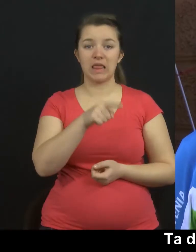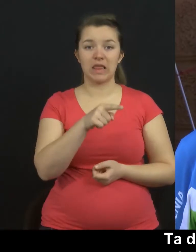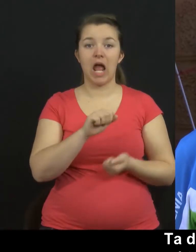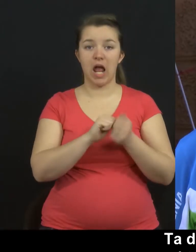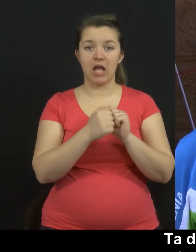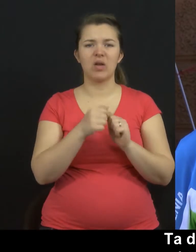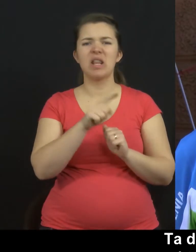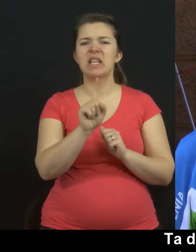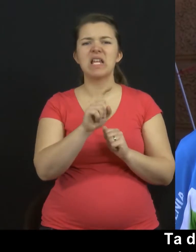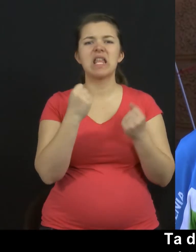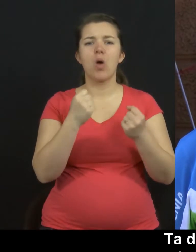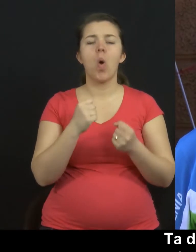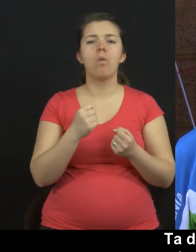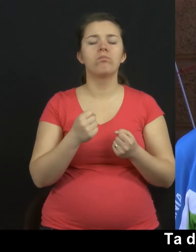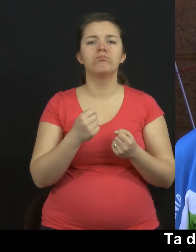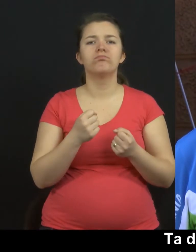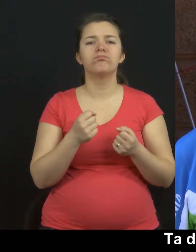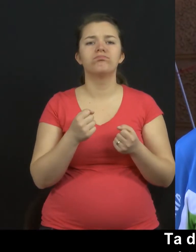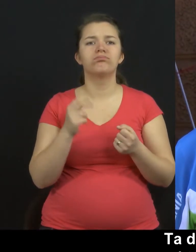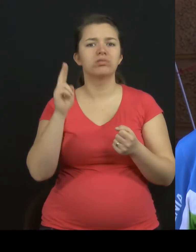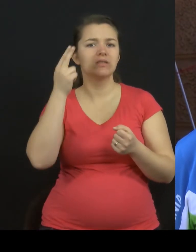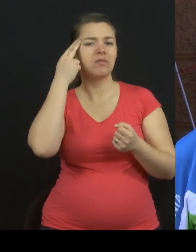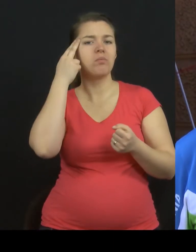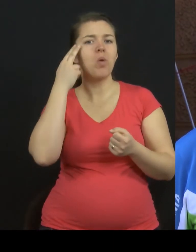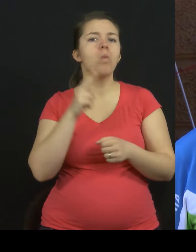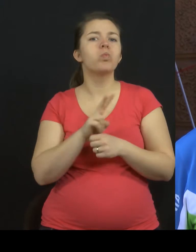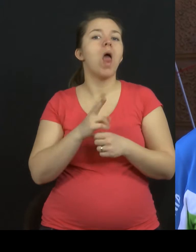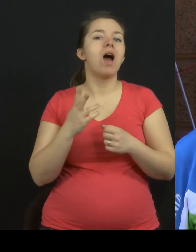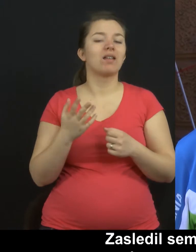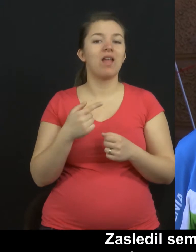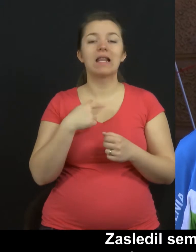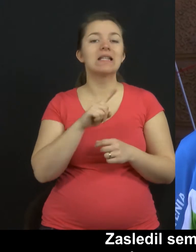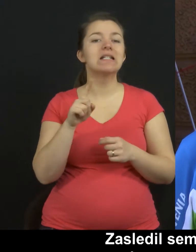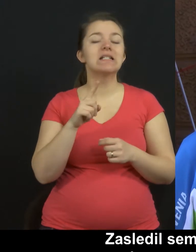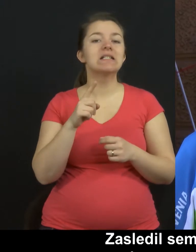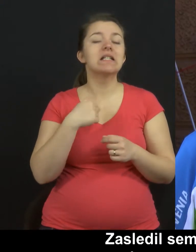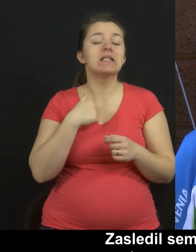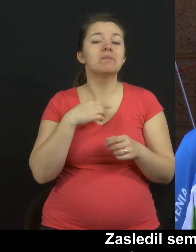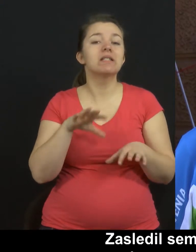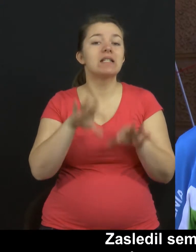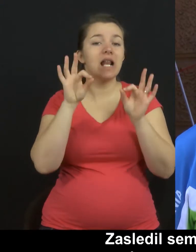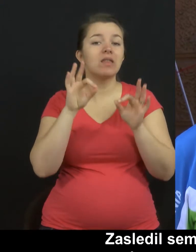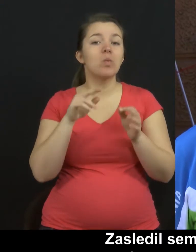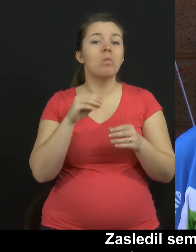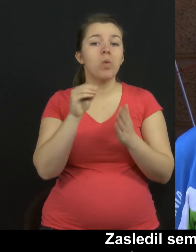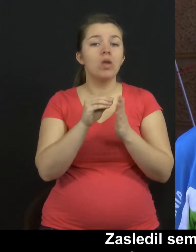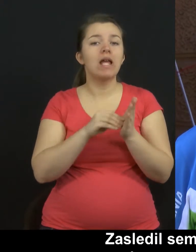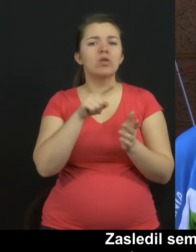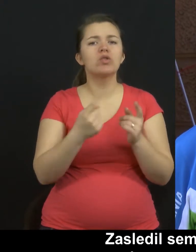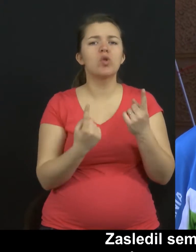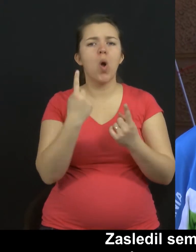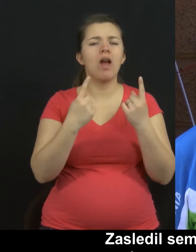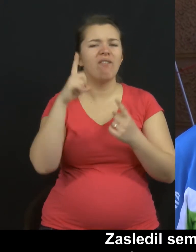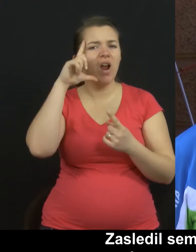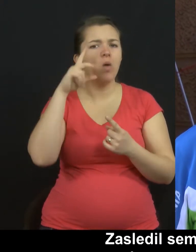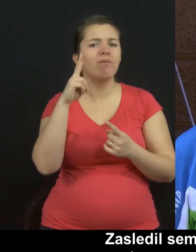Ta disciplina v Evropi ni toliko popularna. V glavnem sem zasledil podatke izključ, da se to dogaja